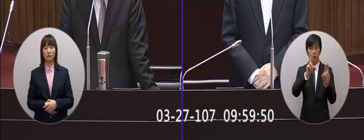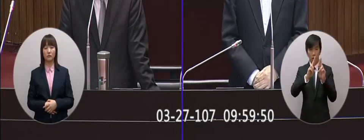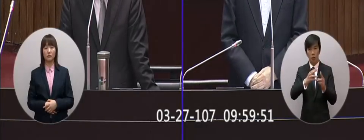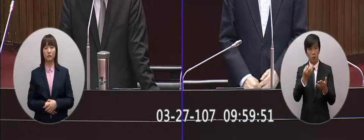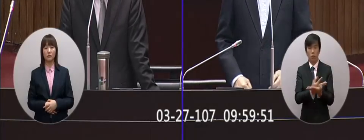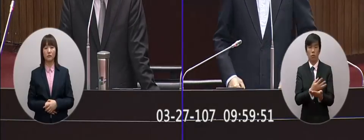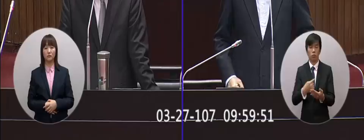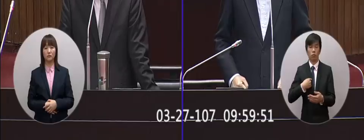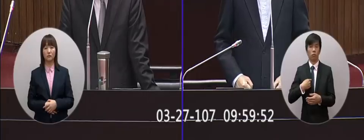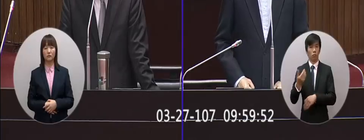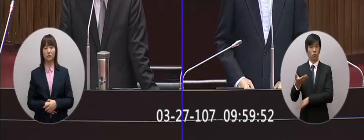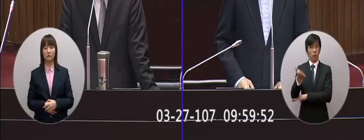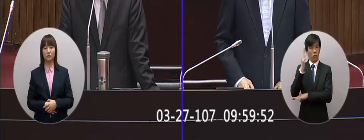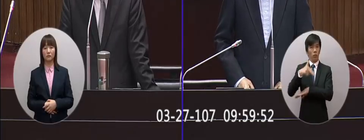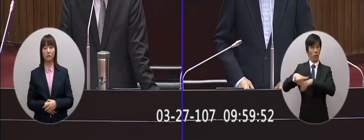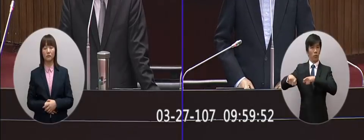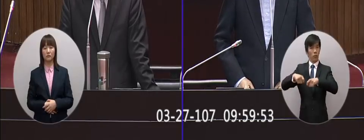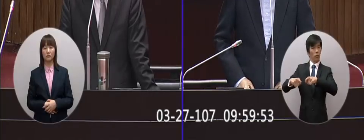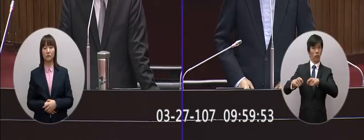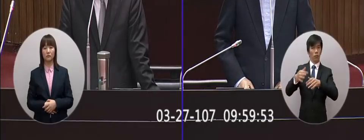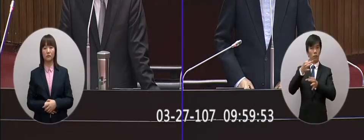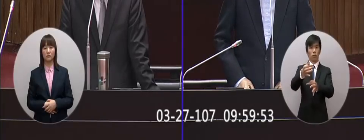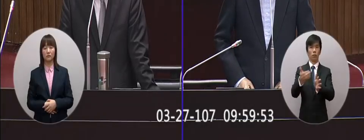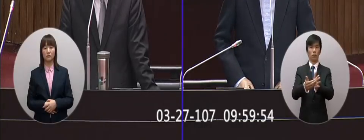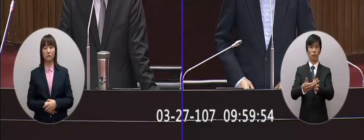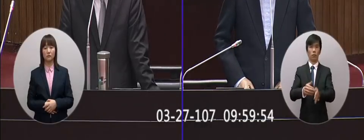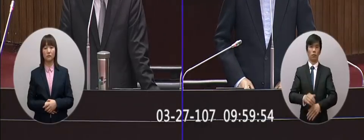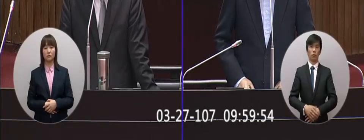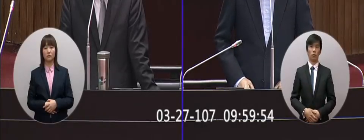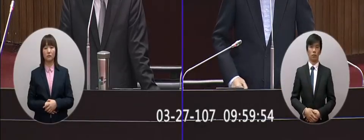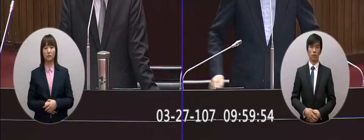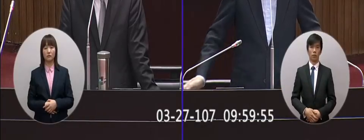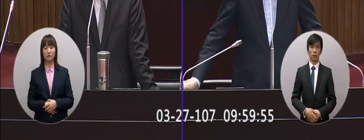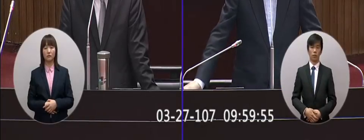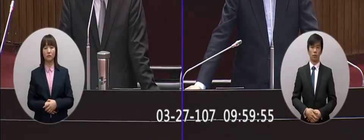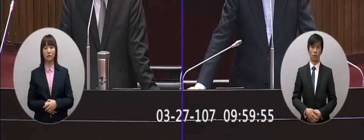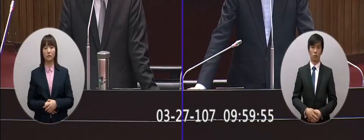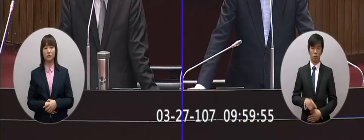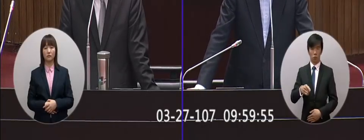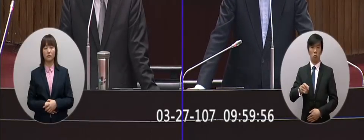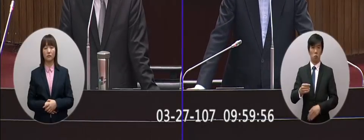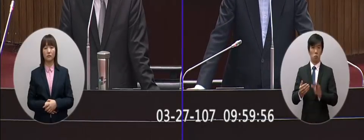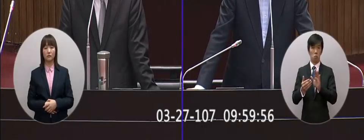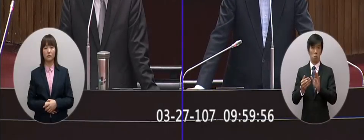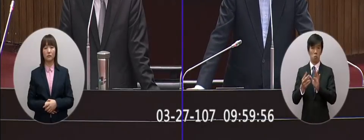好了。哇，这讲的真的很鼓舞士气哈。